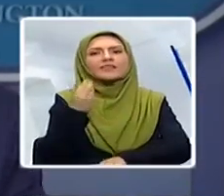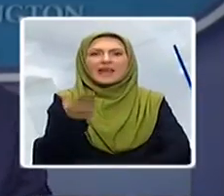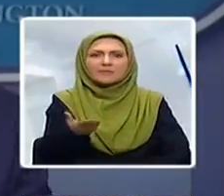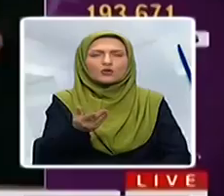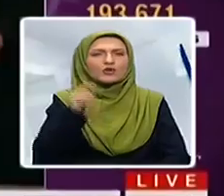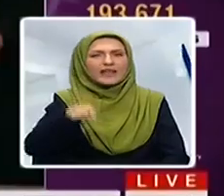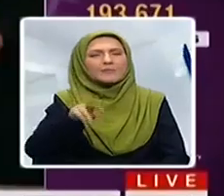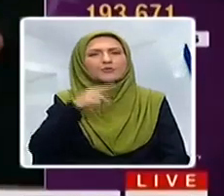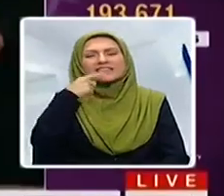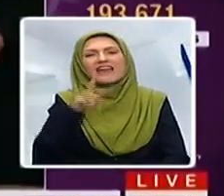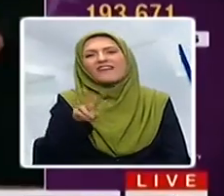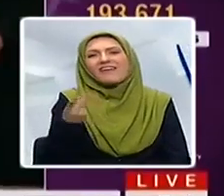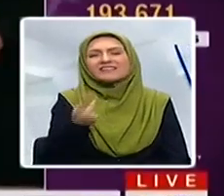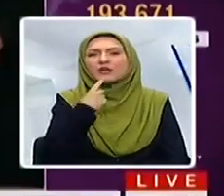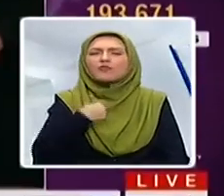شوخی کرده.